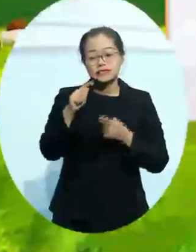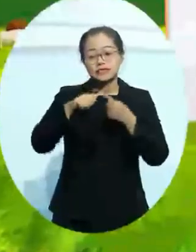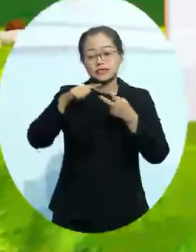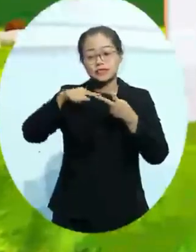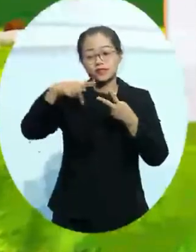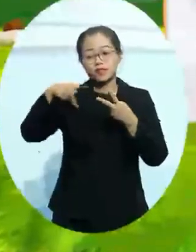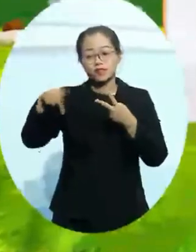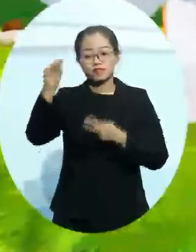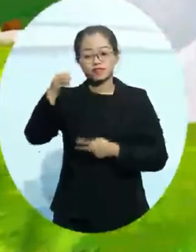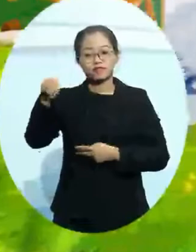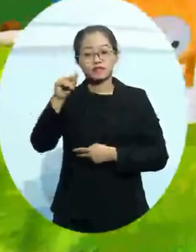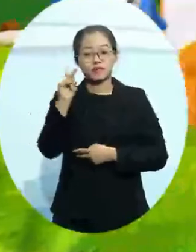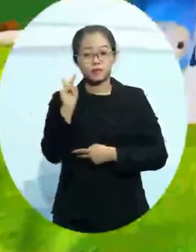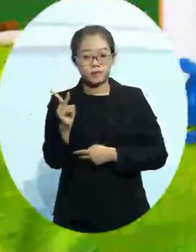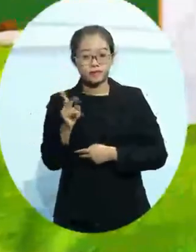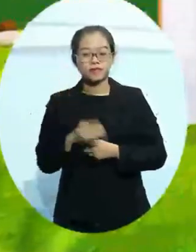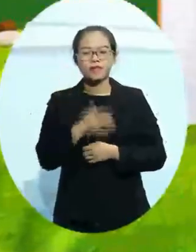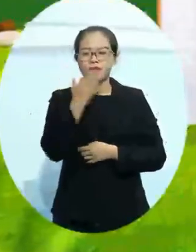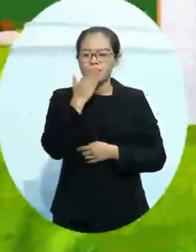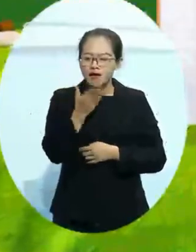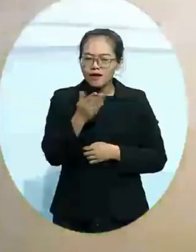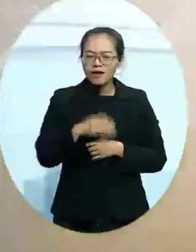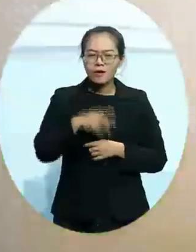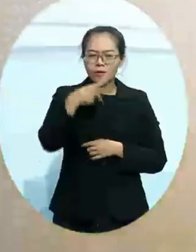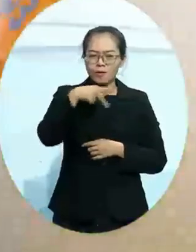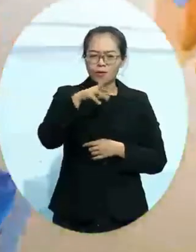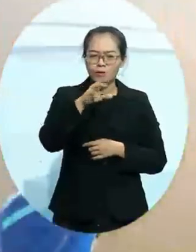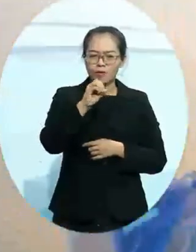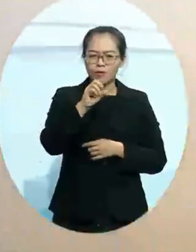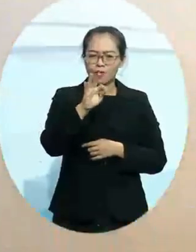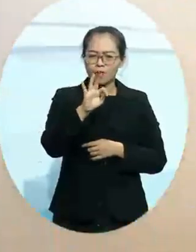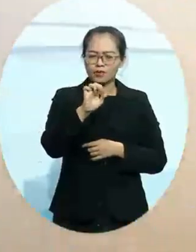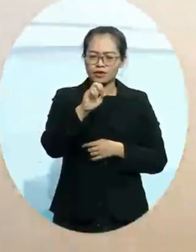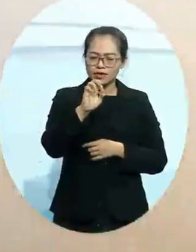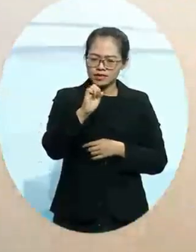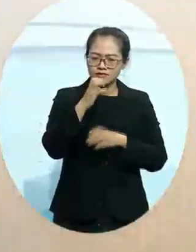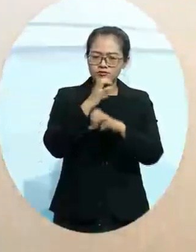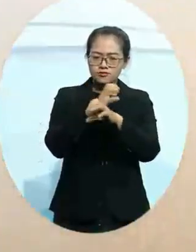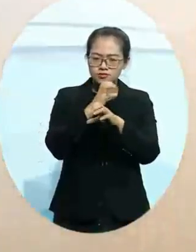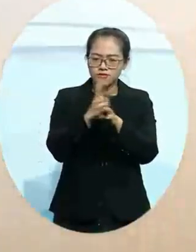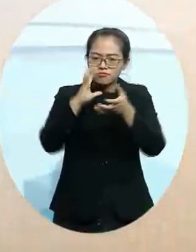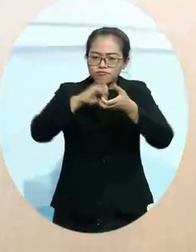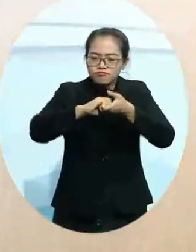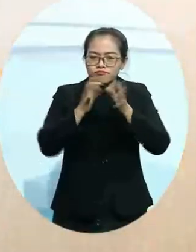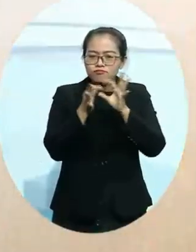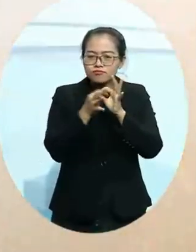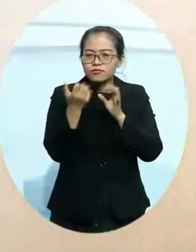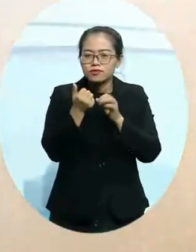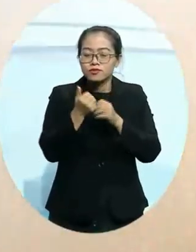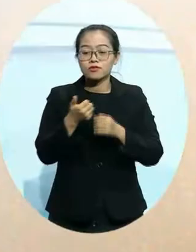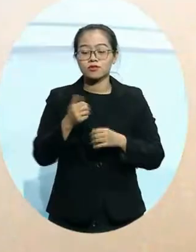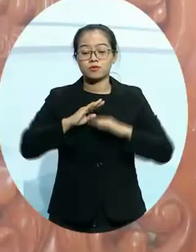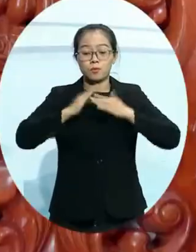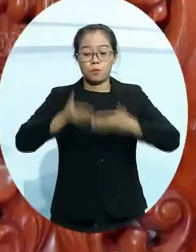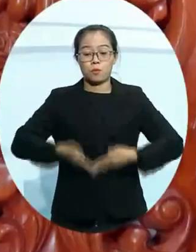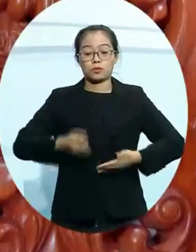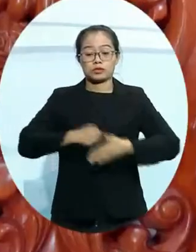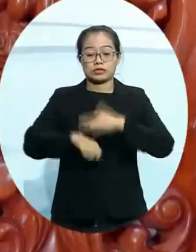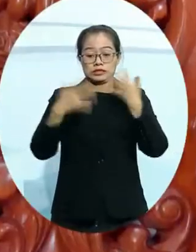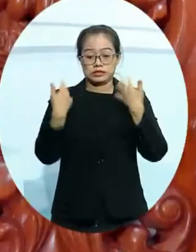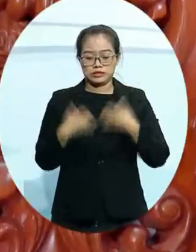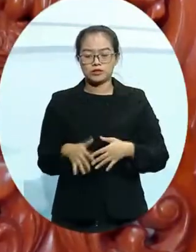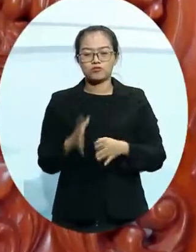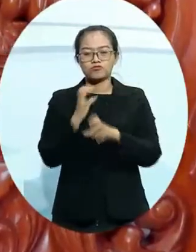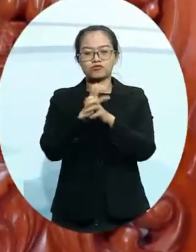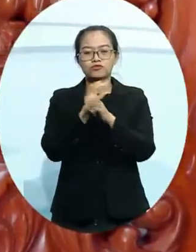tỷ lệ phù hợp, sẽ dễ dàng kết hợp với các protein xương chủ chốt cần thiết cho sự hình thành xương ở sản phụ. Đặc biệt, canxi hữu